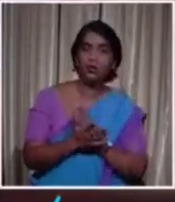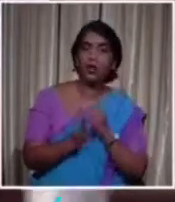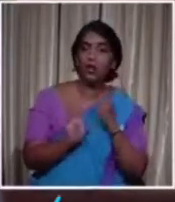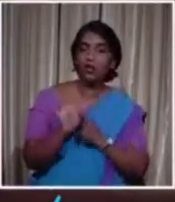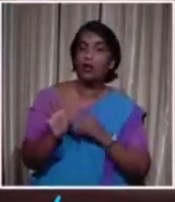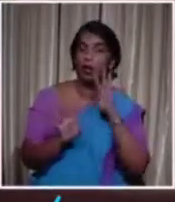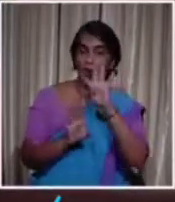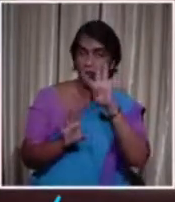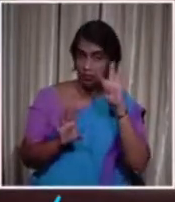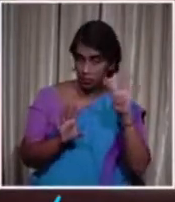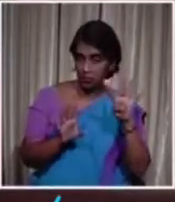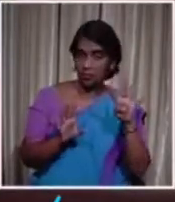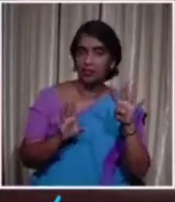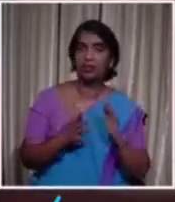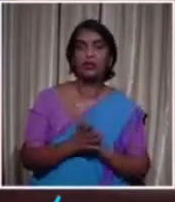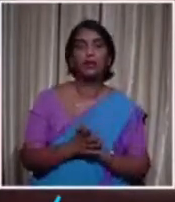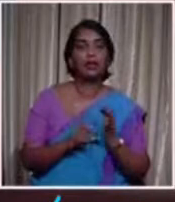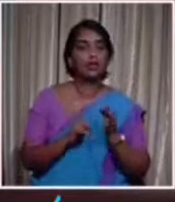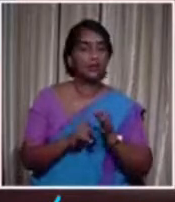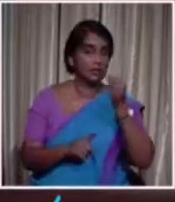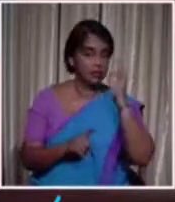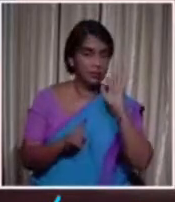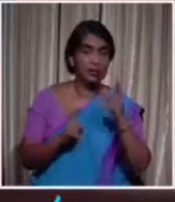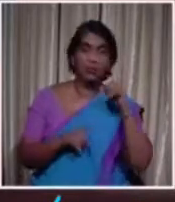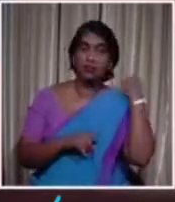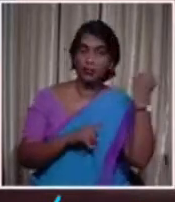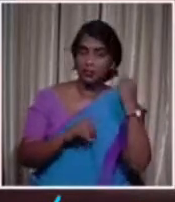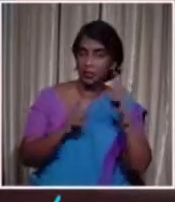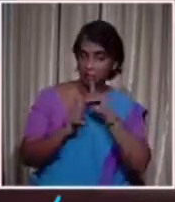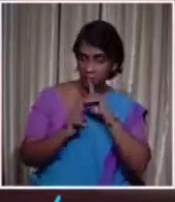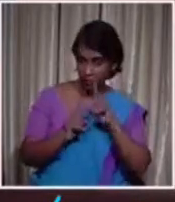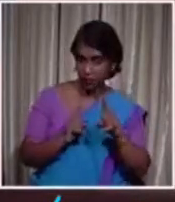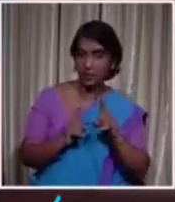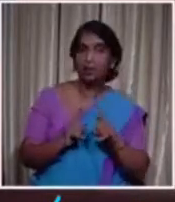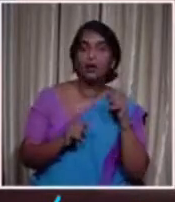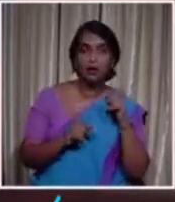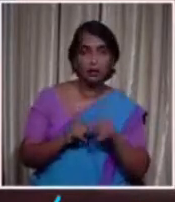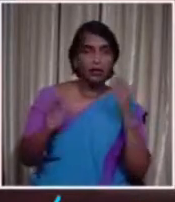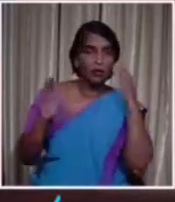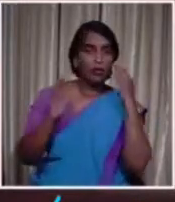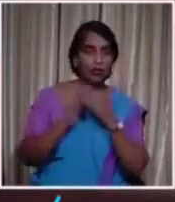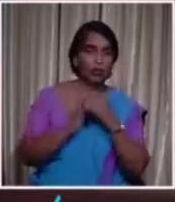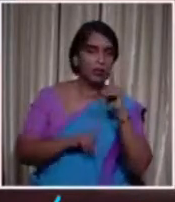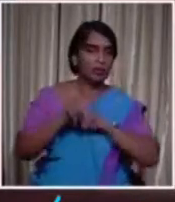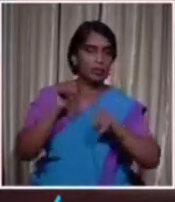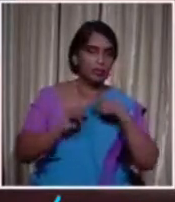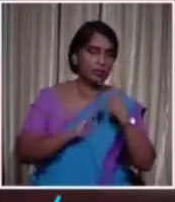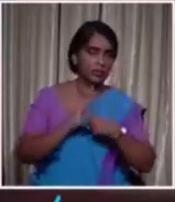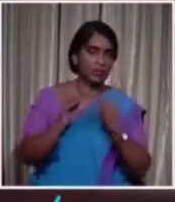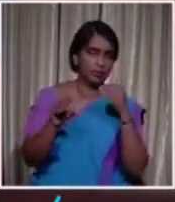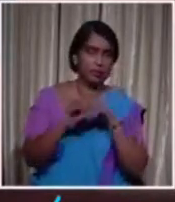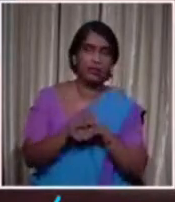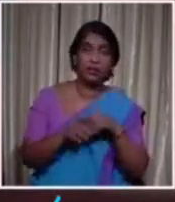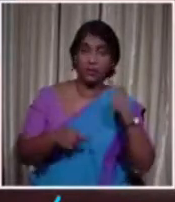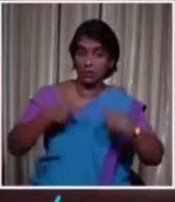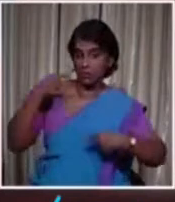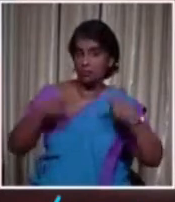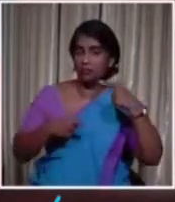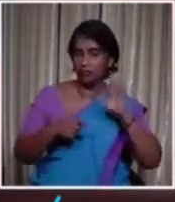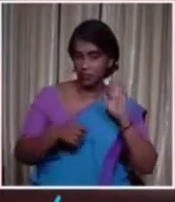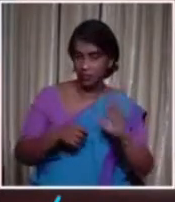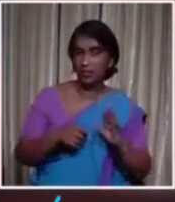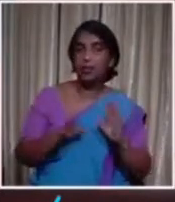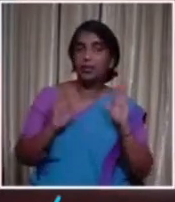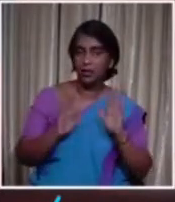हतली सतर जनात्मा कथाविधि क्यूवे मे पीम संवाद कपिलटे अति करना संवाद